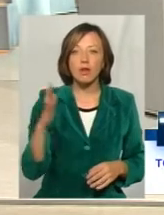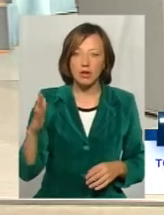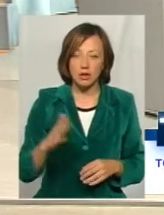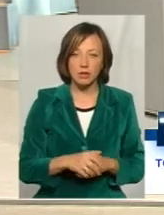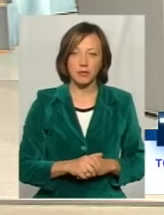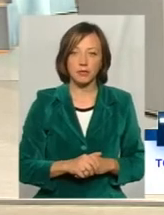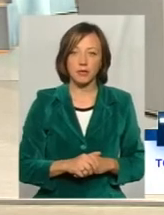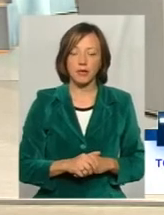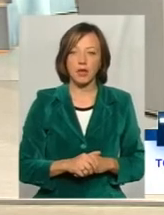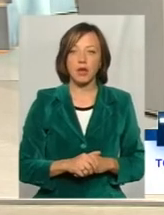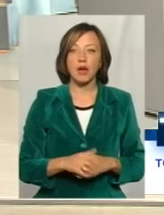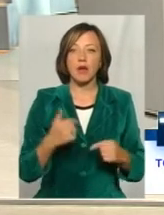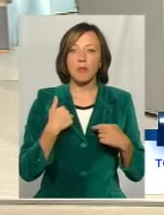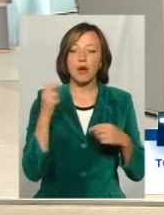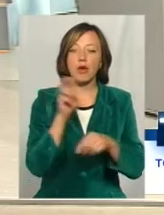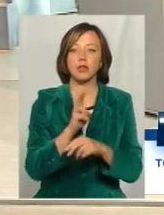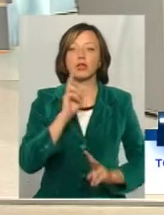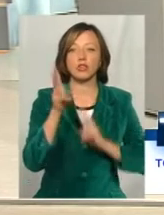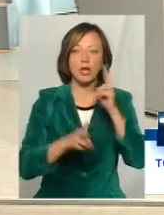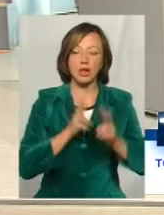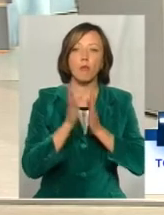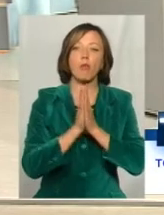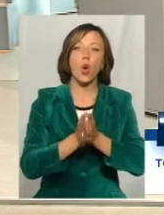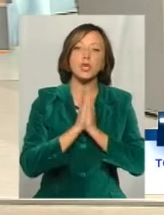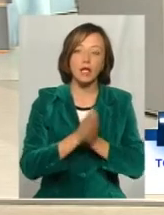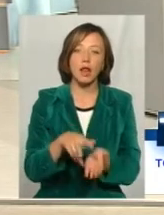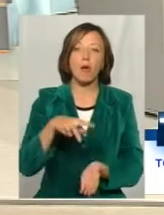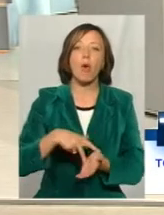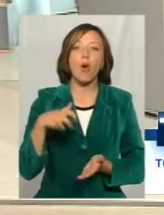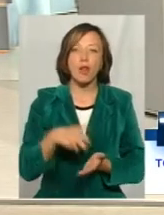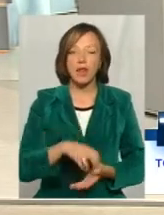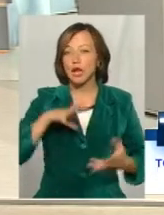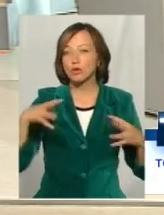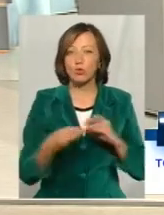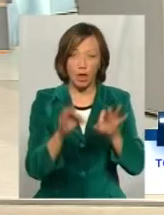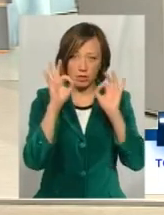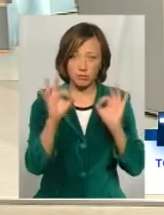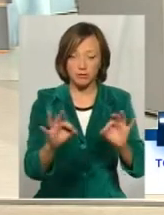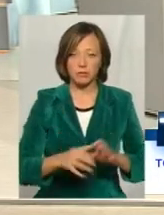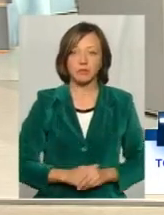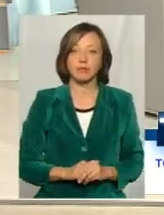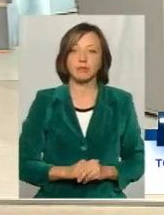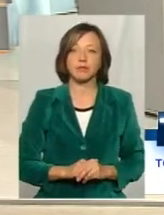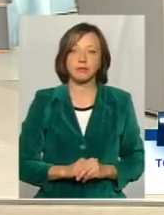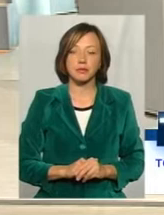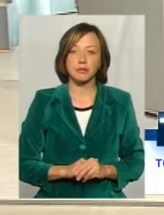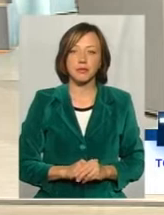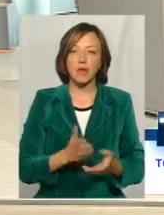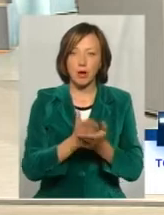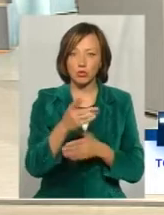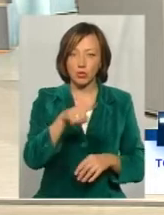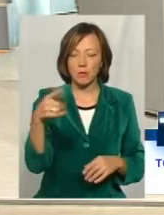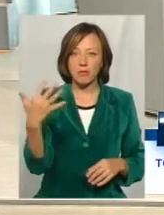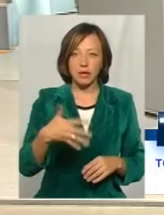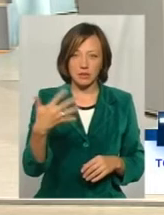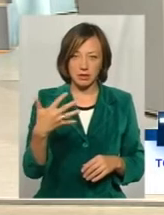гручани. Ми ходили, жарілися, просили, молили. Результату нема ніякого. Маршрут номер 50, так